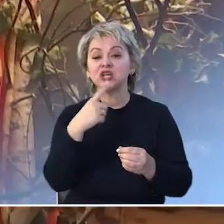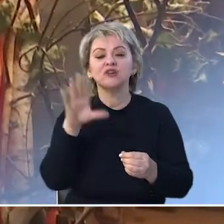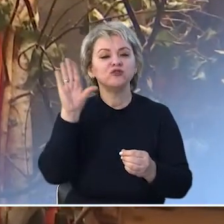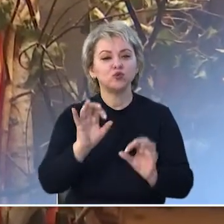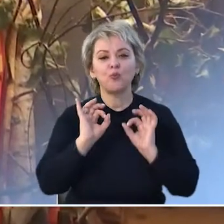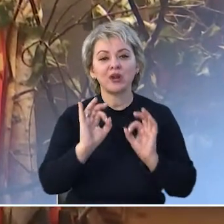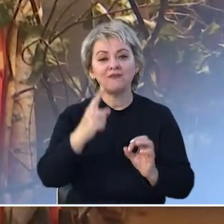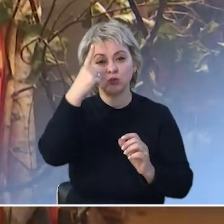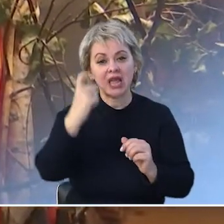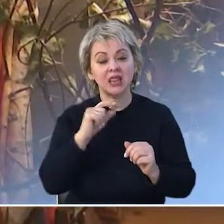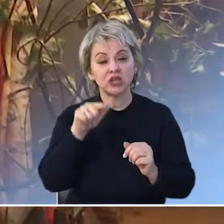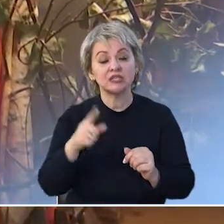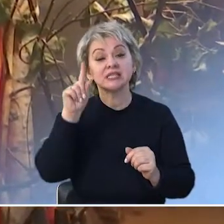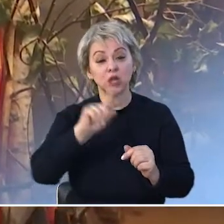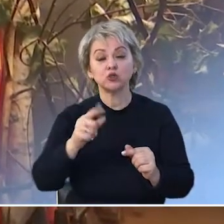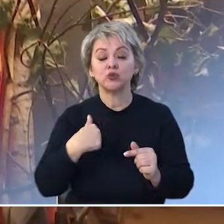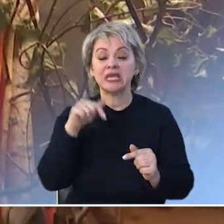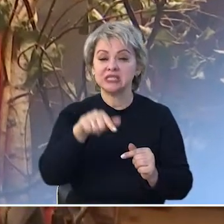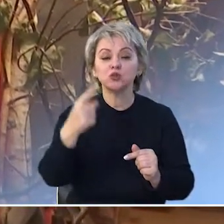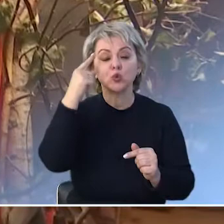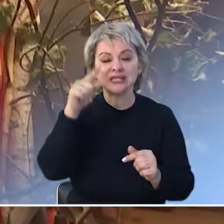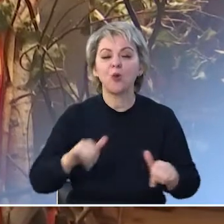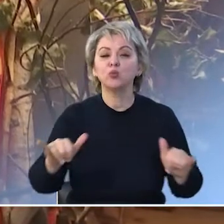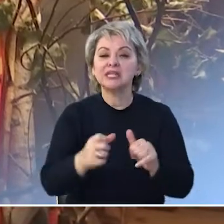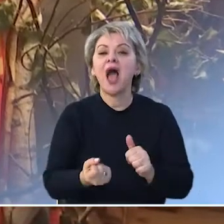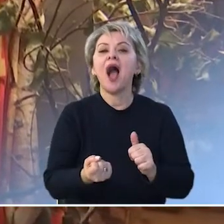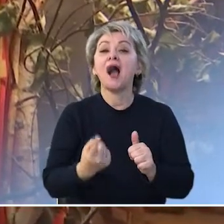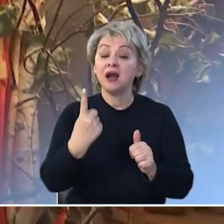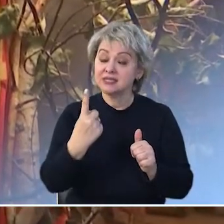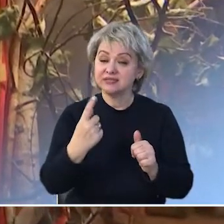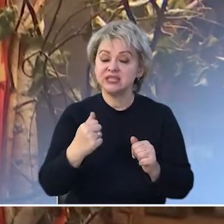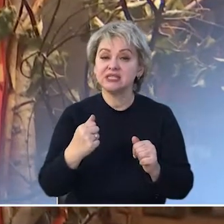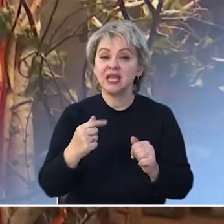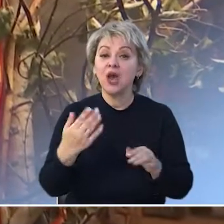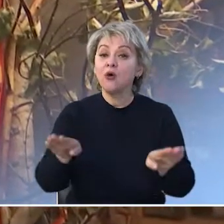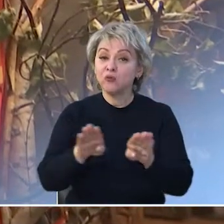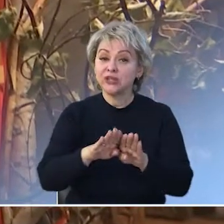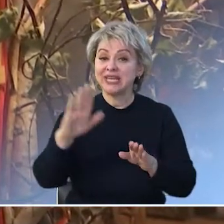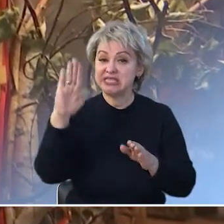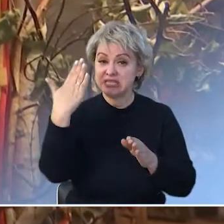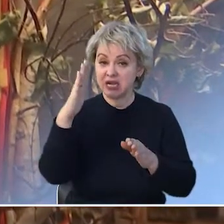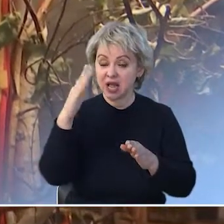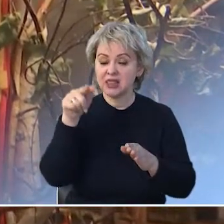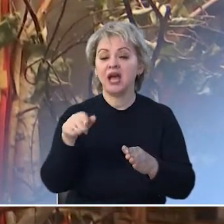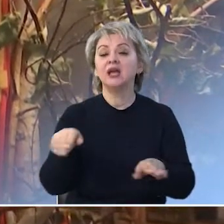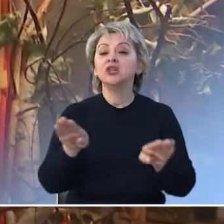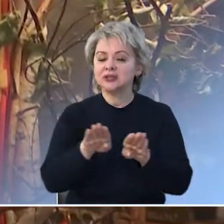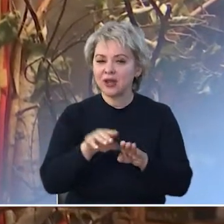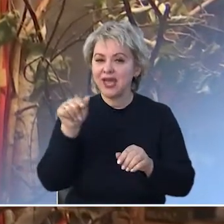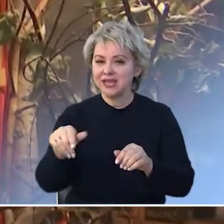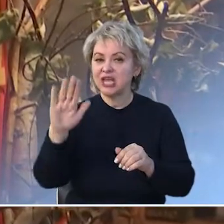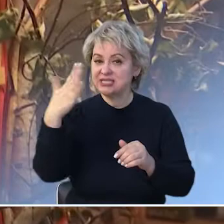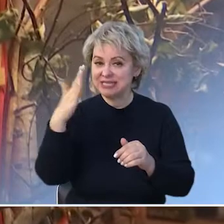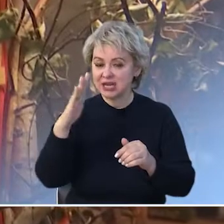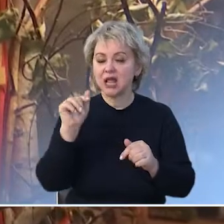всю правду доложи. Знаете, что я здесь узнала в этом музее? Оказывается, вот такие зеркала, вот прям вот,